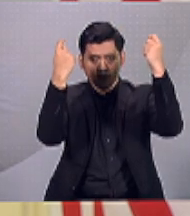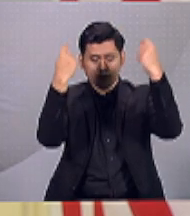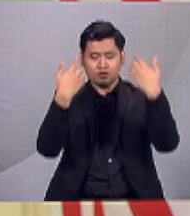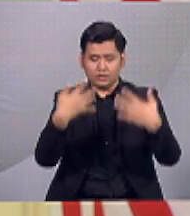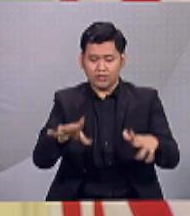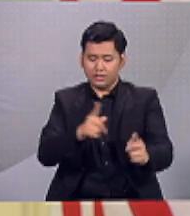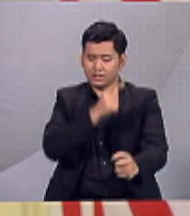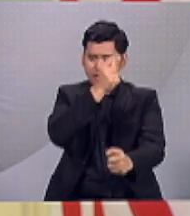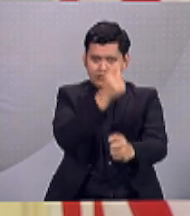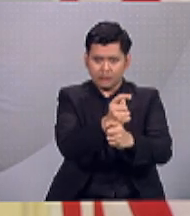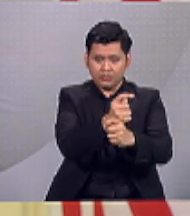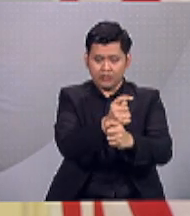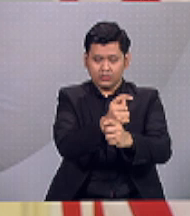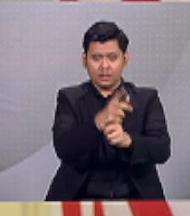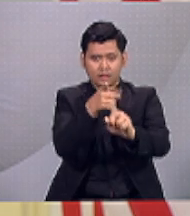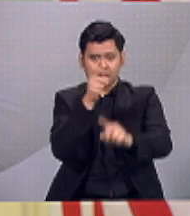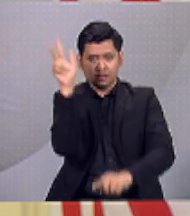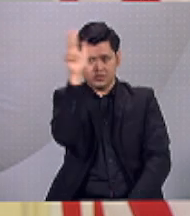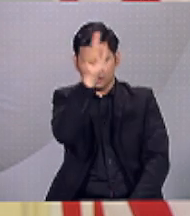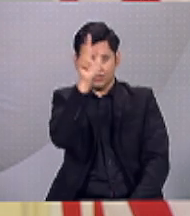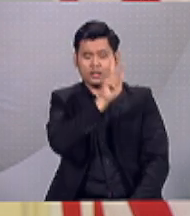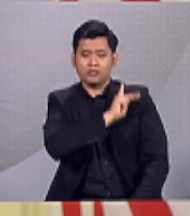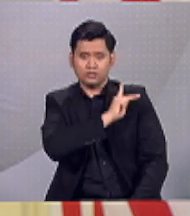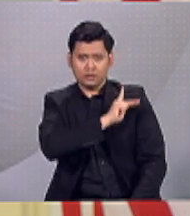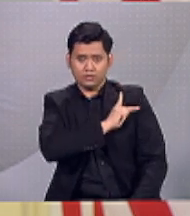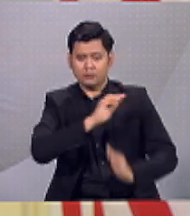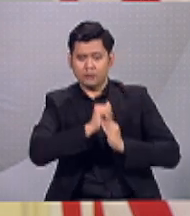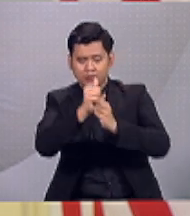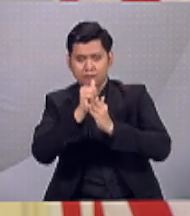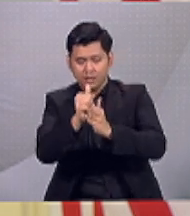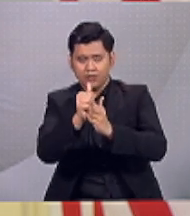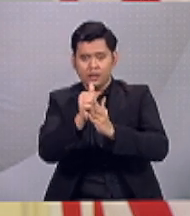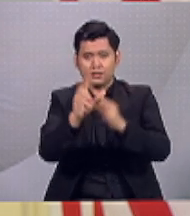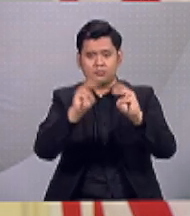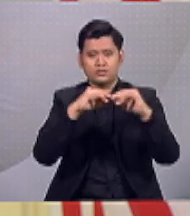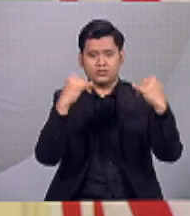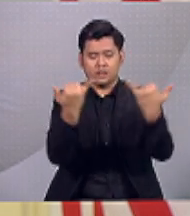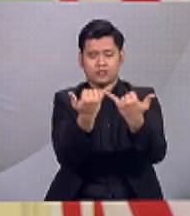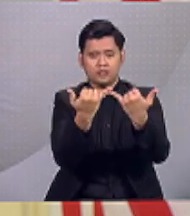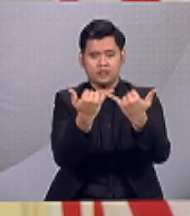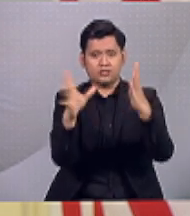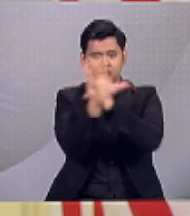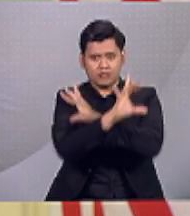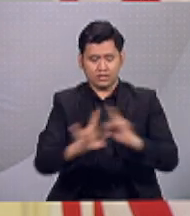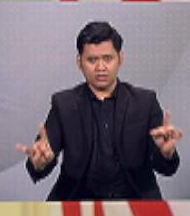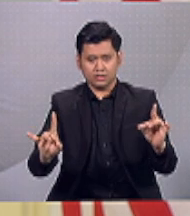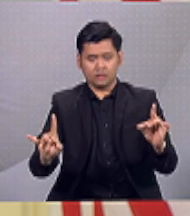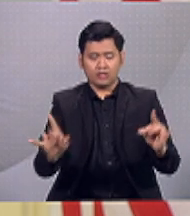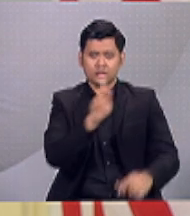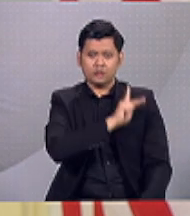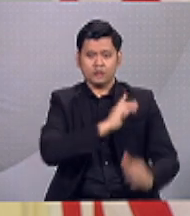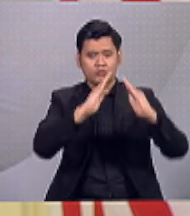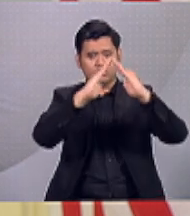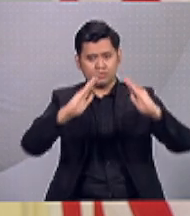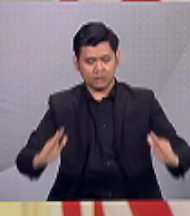kerajaan. Kepada pemimpin-pemimpin masyarakat di Sarawak seperti tuai rumah, temenggung,